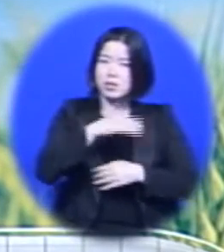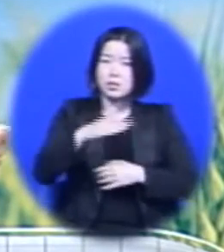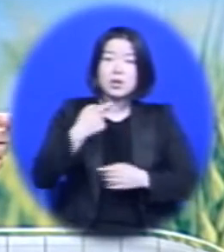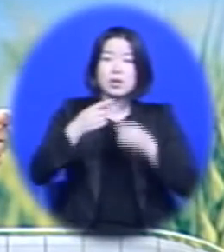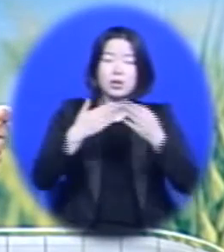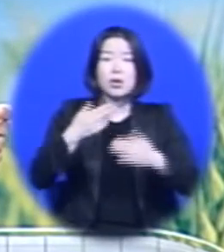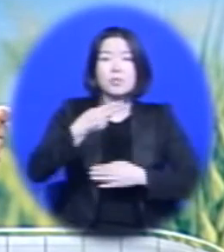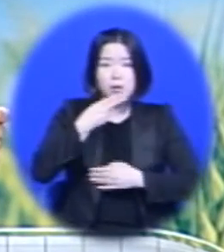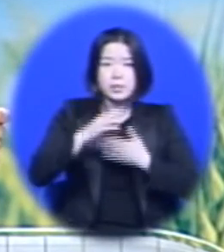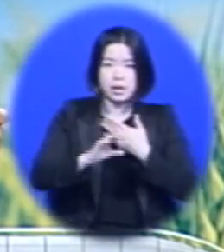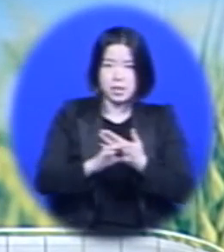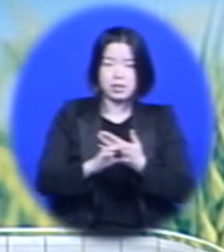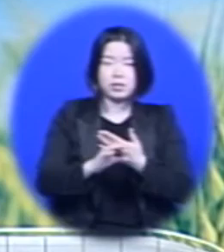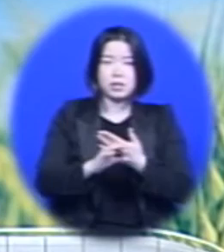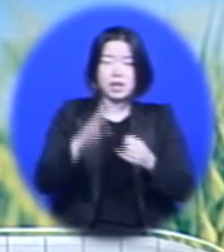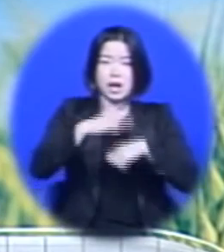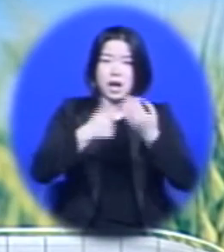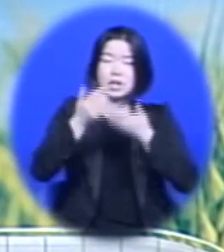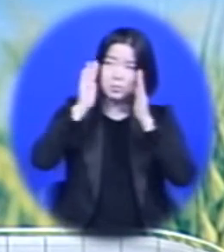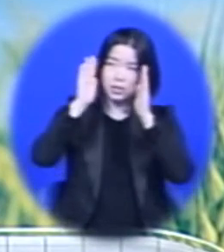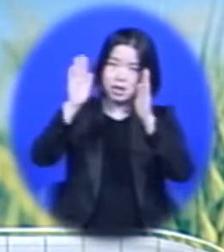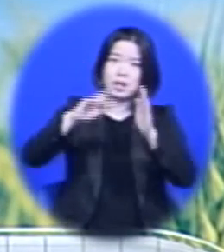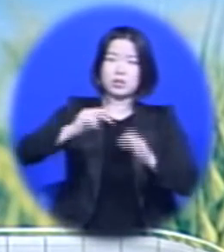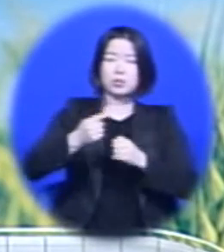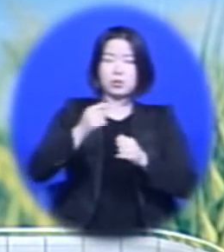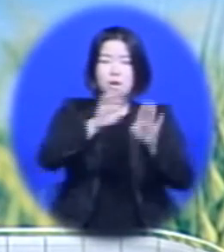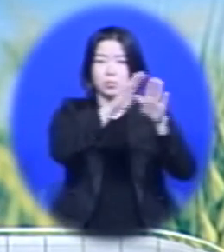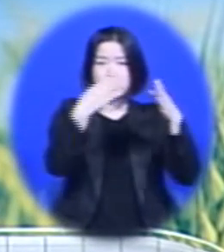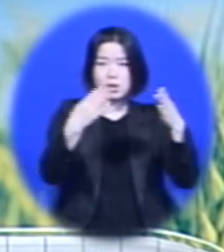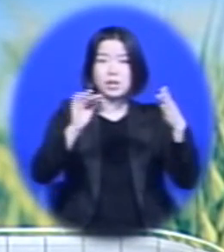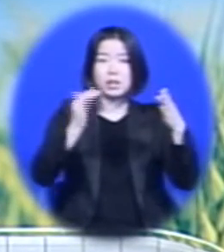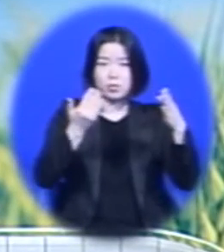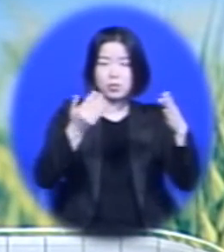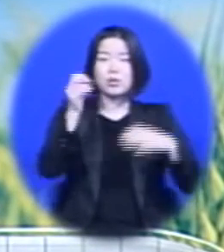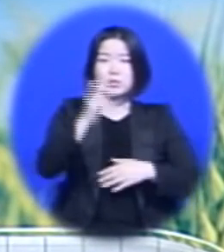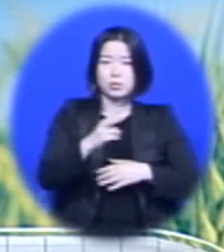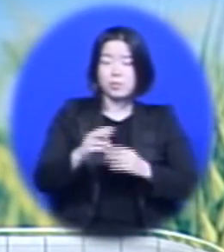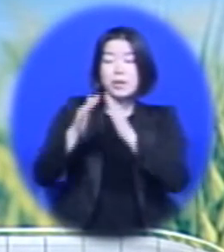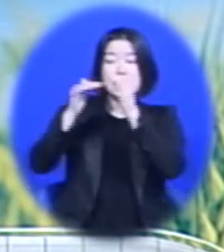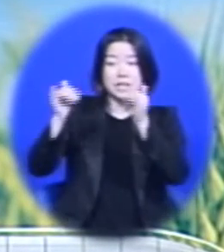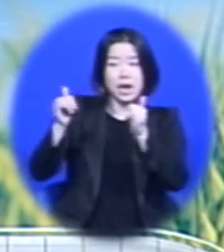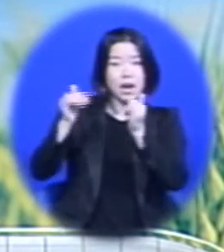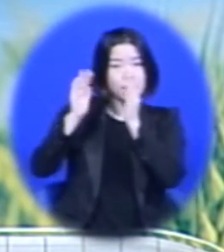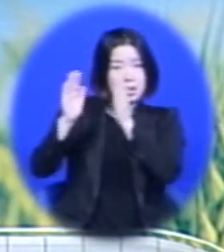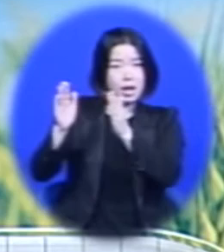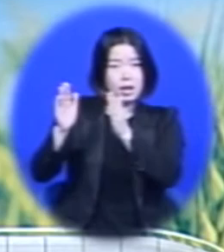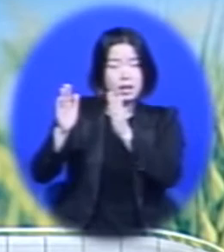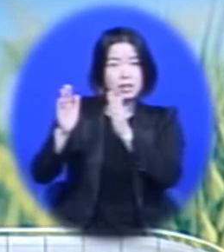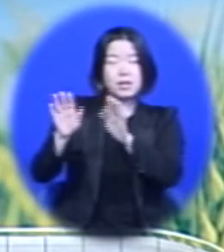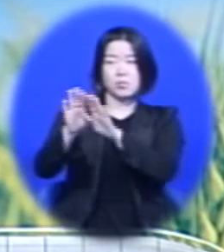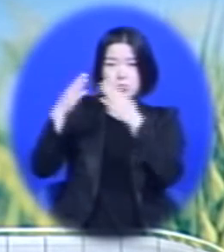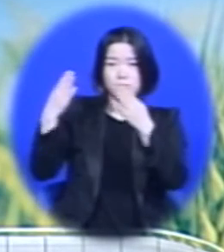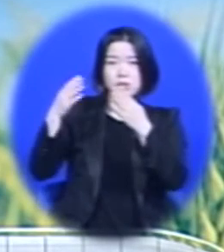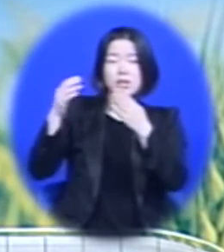않고 있다면 하나님을 향하여도 문이 열려야 하지만 사람의 하나님을